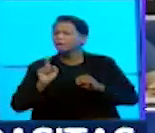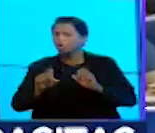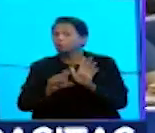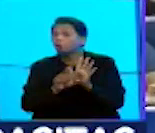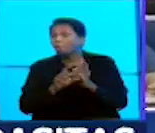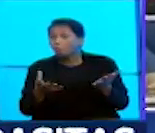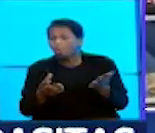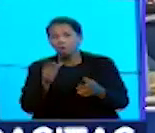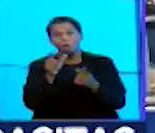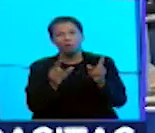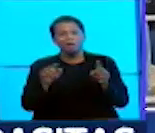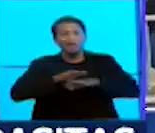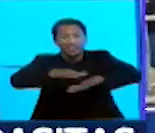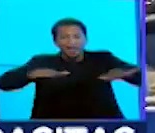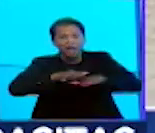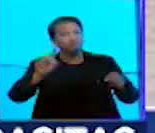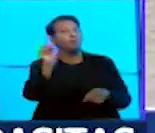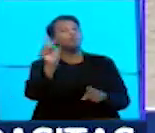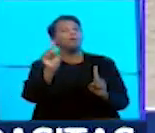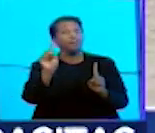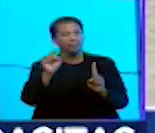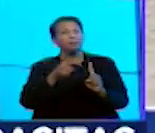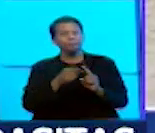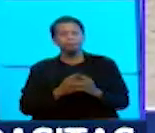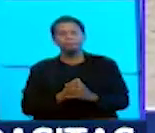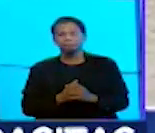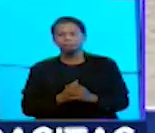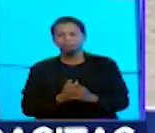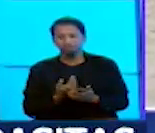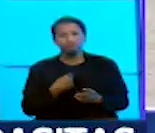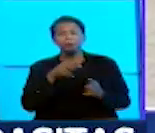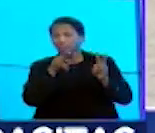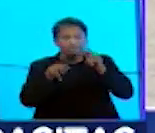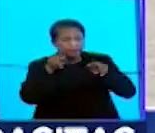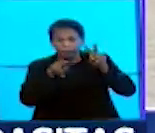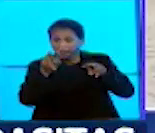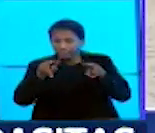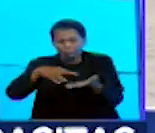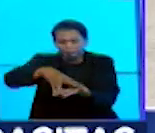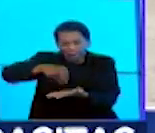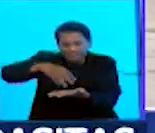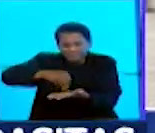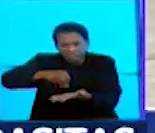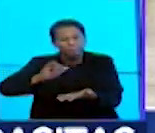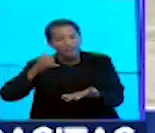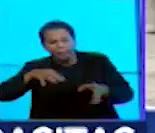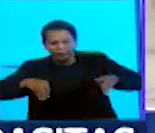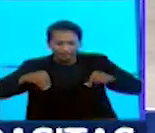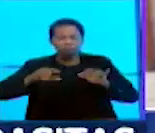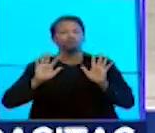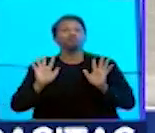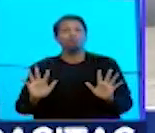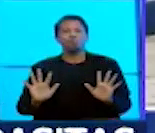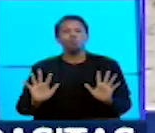di area pantai ataupun bibir pantai di laut, hanya bisa menikmati pasir-pasir di bibir pantai saja. Ini dengan adanya